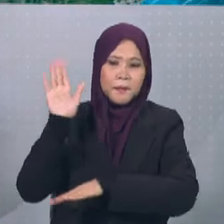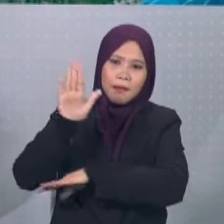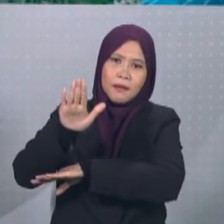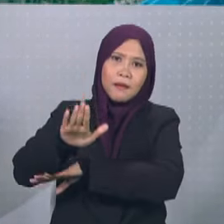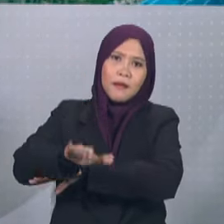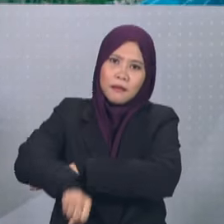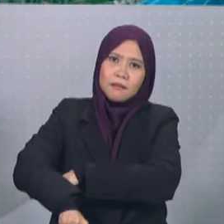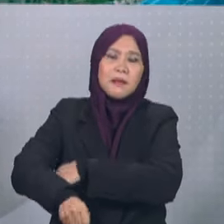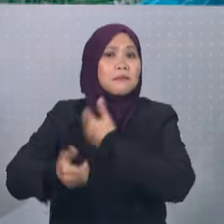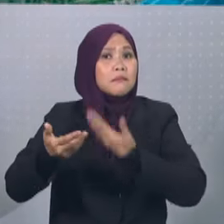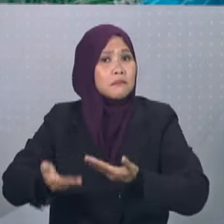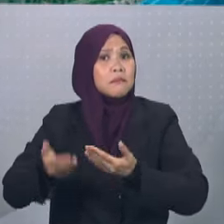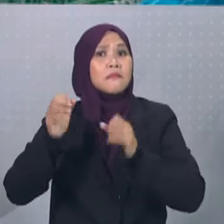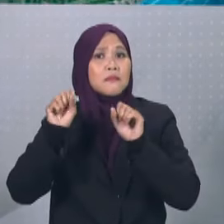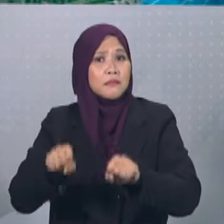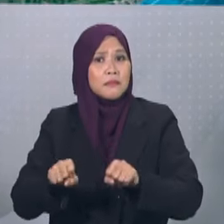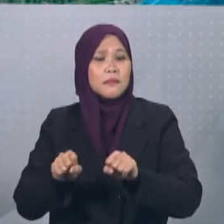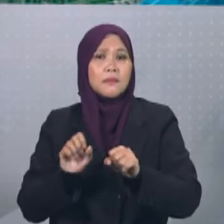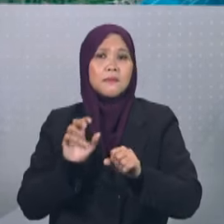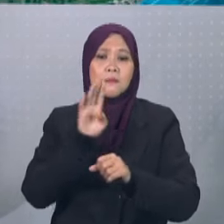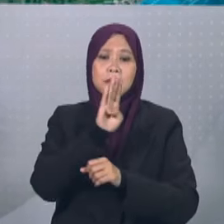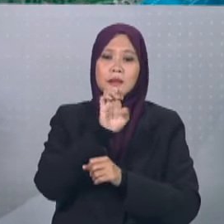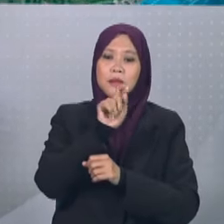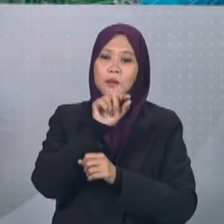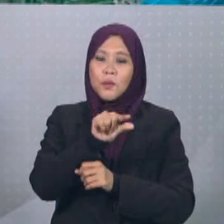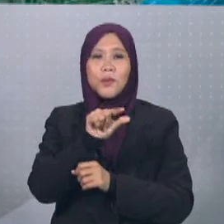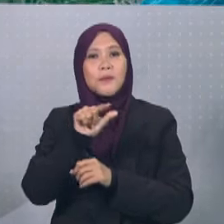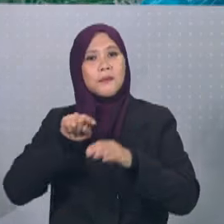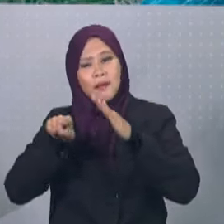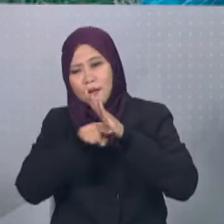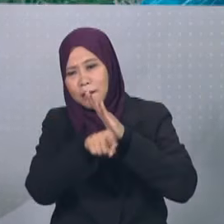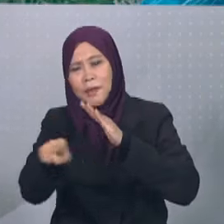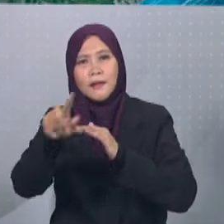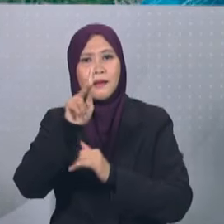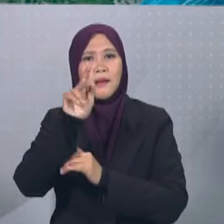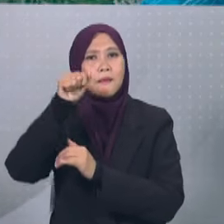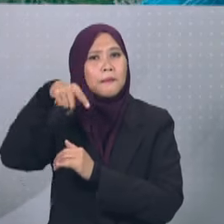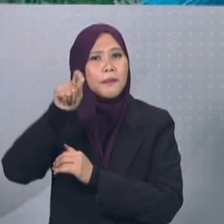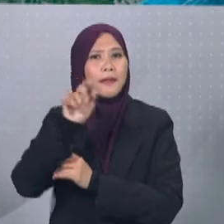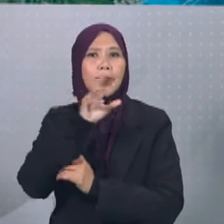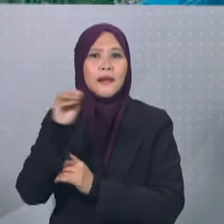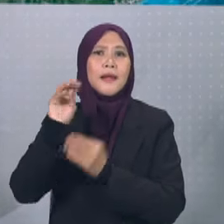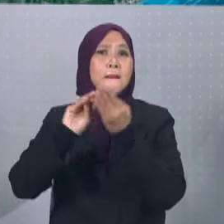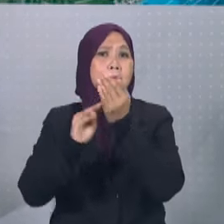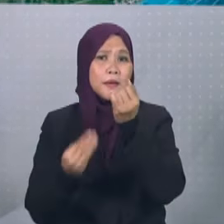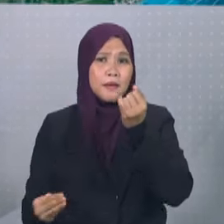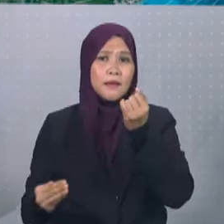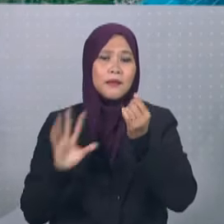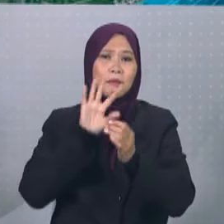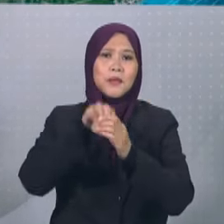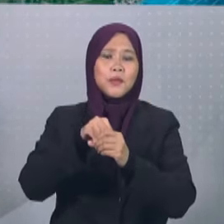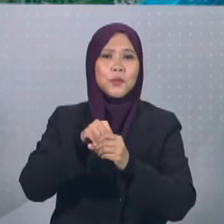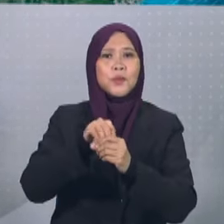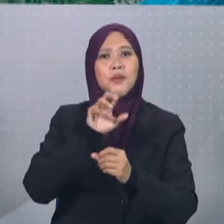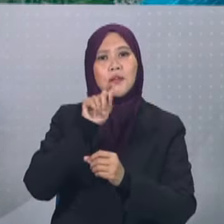ke malam ini melibatkan bahagian Betong, pedalaman Kapit dan juga bahagian Miri juga termasuk di daerah